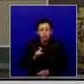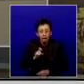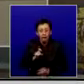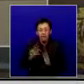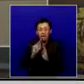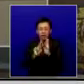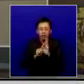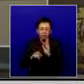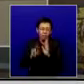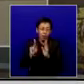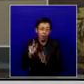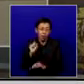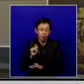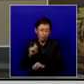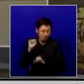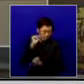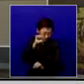react